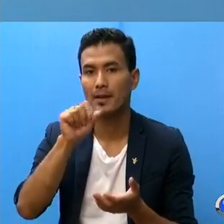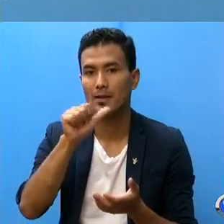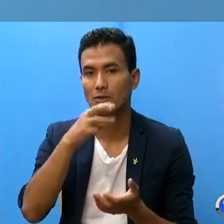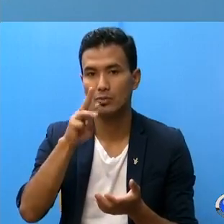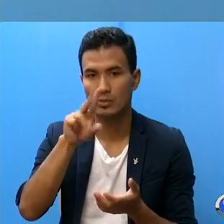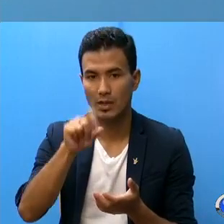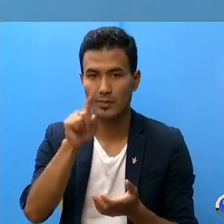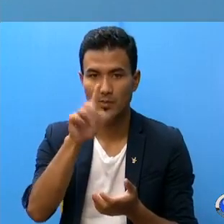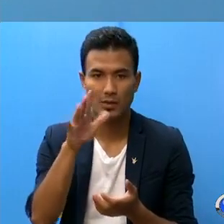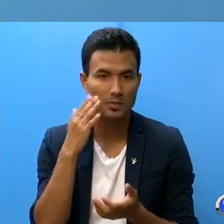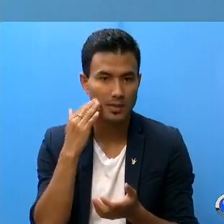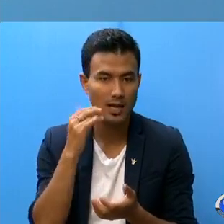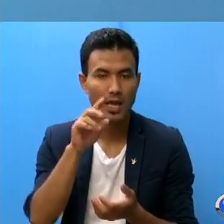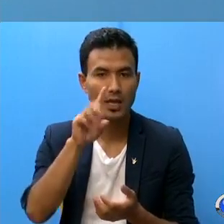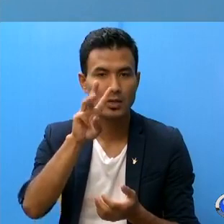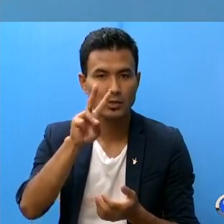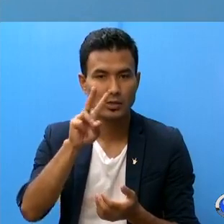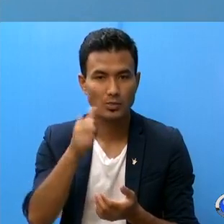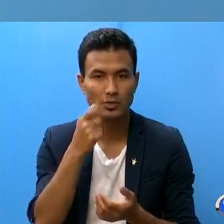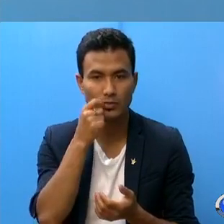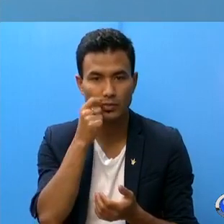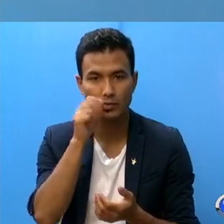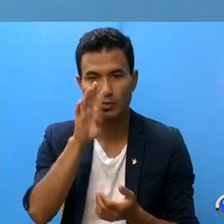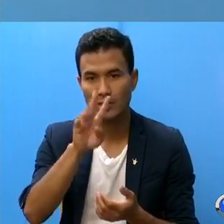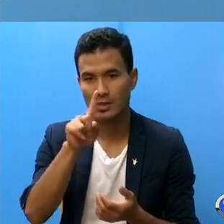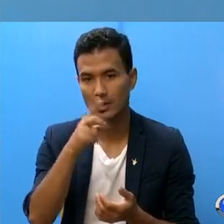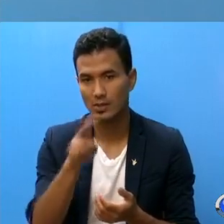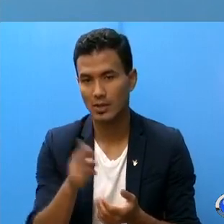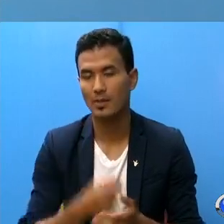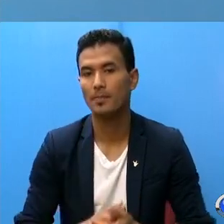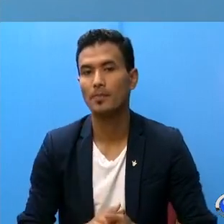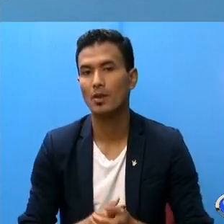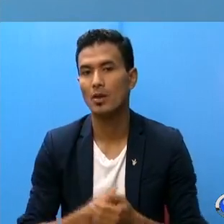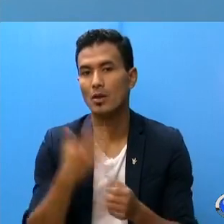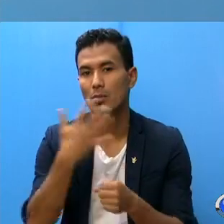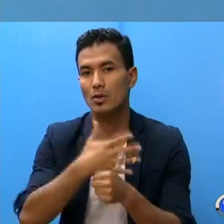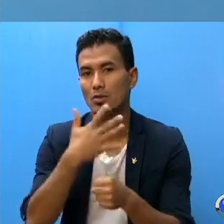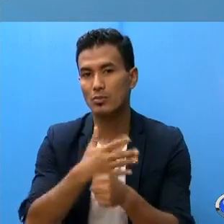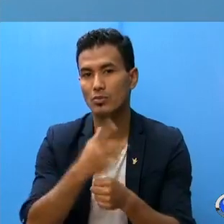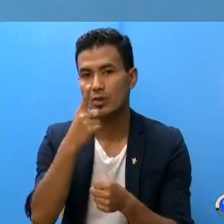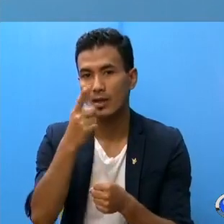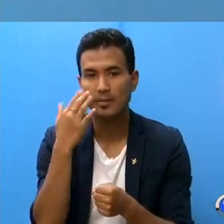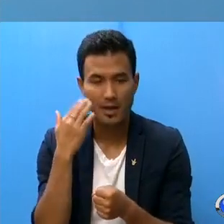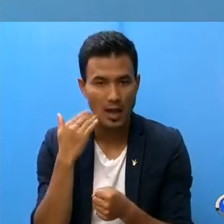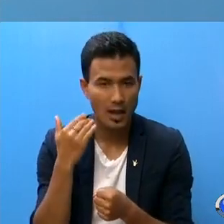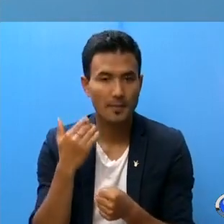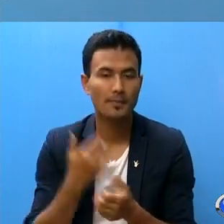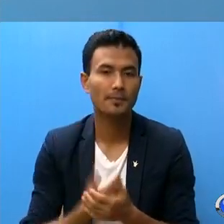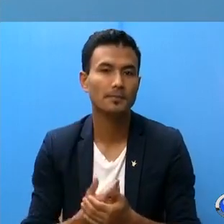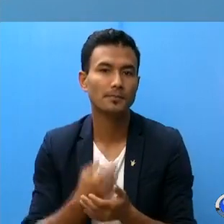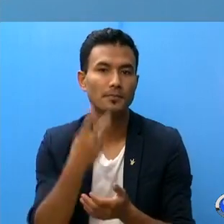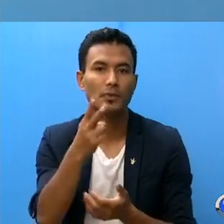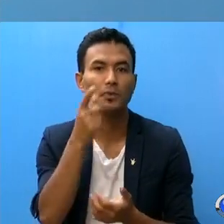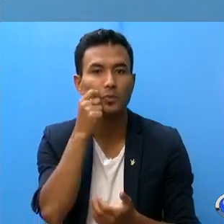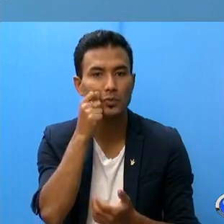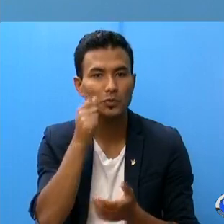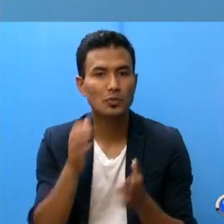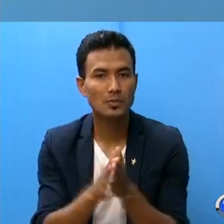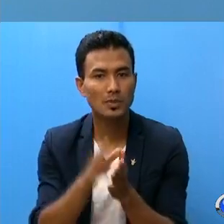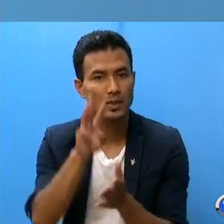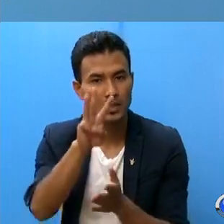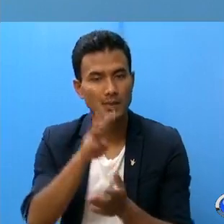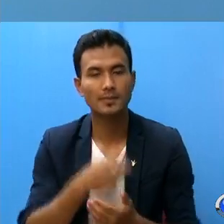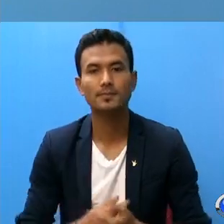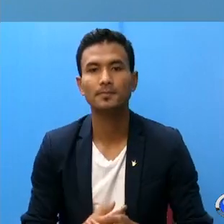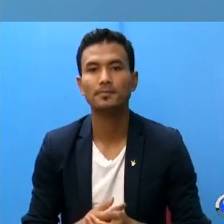महिला 26 पूरूश्गरी 41 जना भगतपूर का 1 महिला र्ँ बुरुश्गरी 3